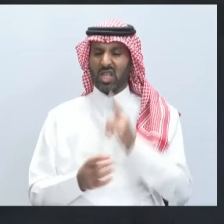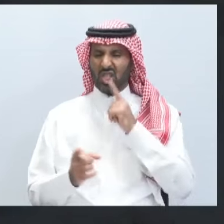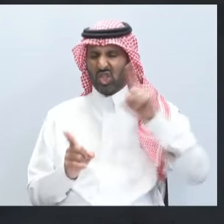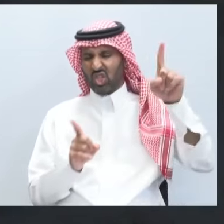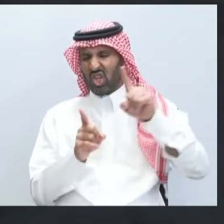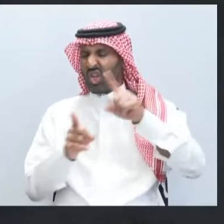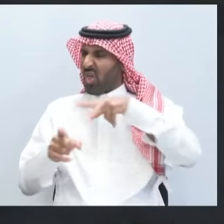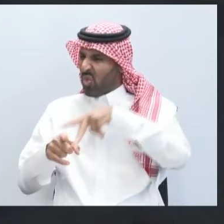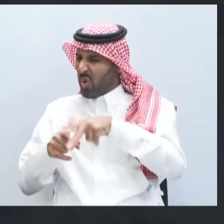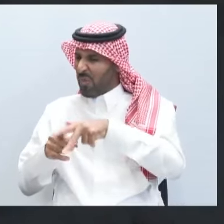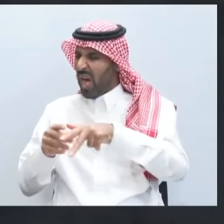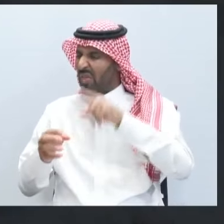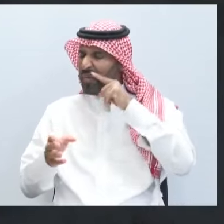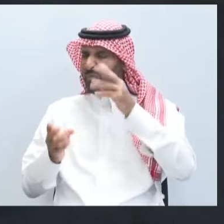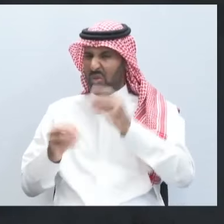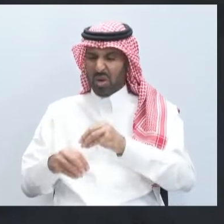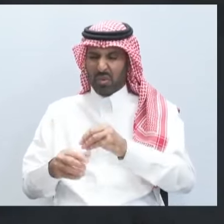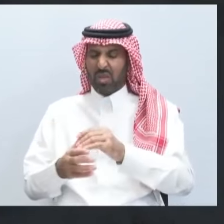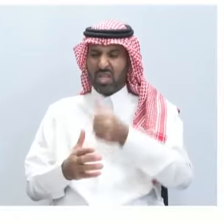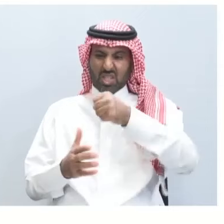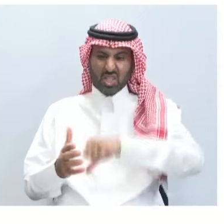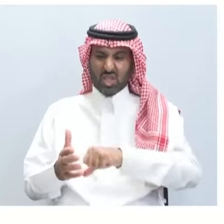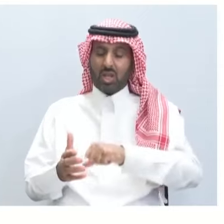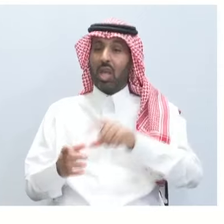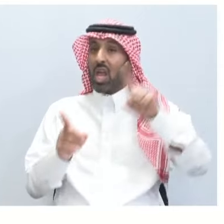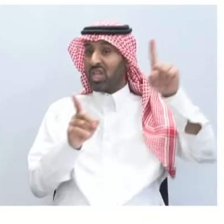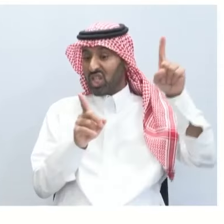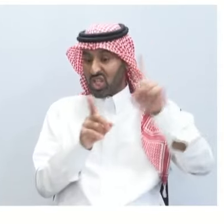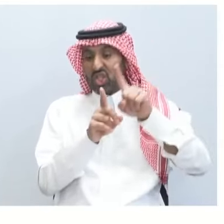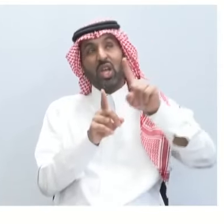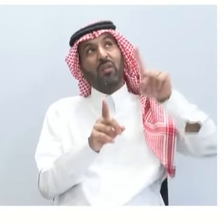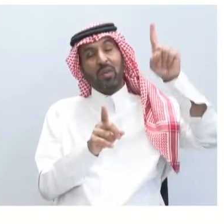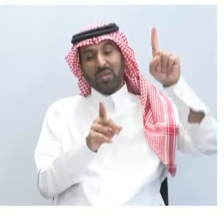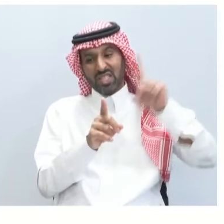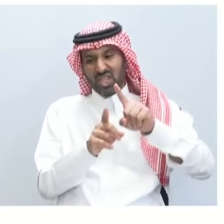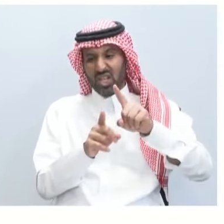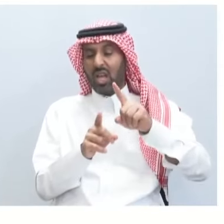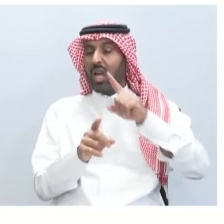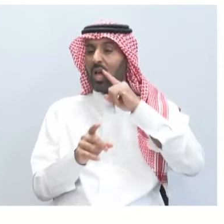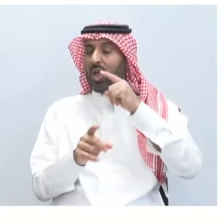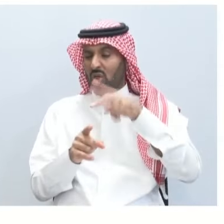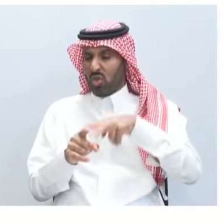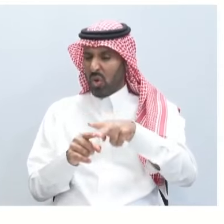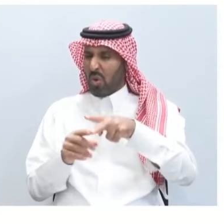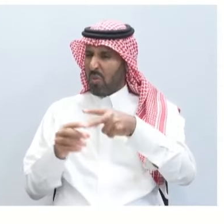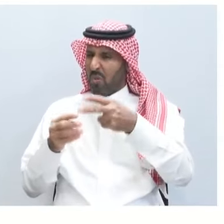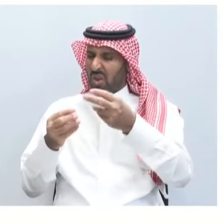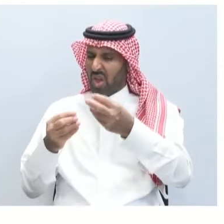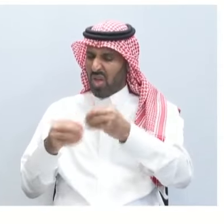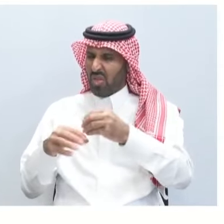يستطيع ان يستخرج فائده يستنبط فائده من هذه من هذه الايه واذ قال لقمان